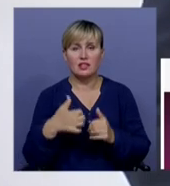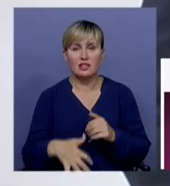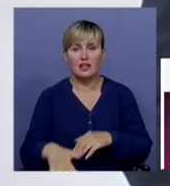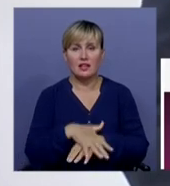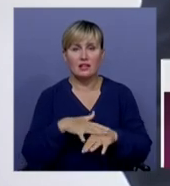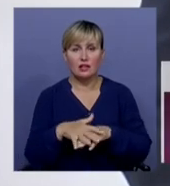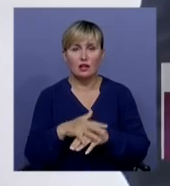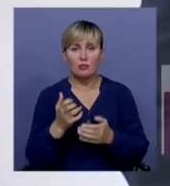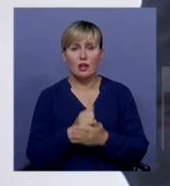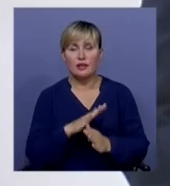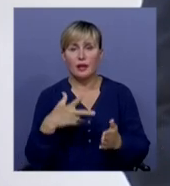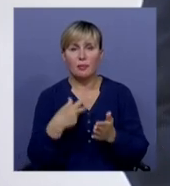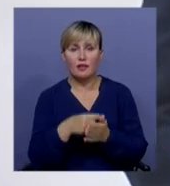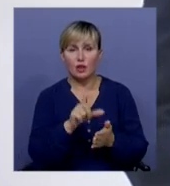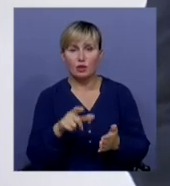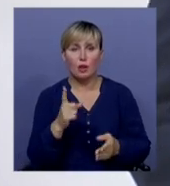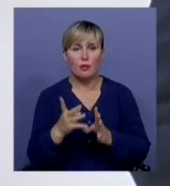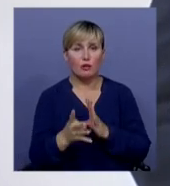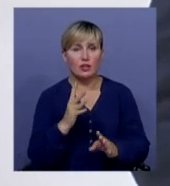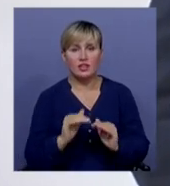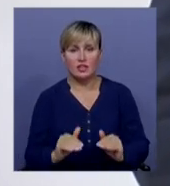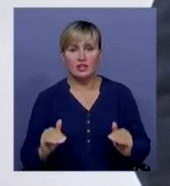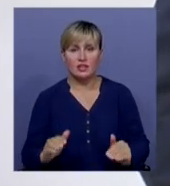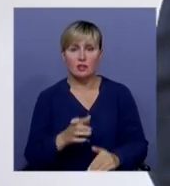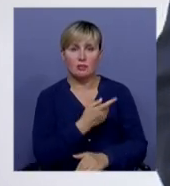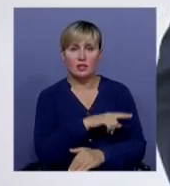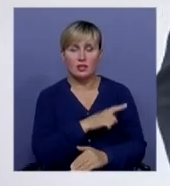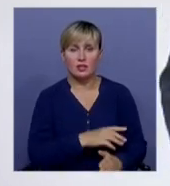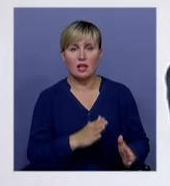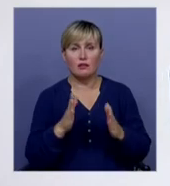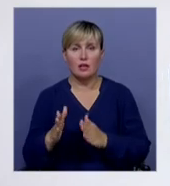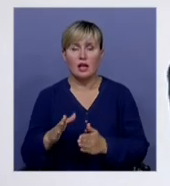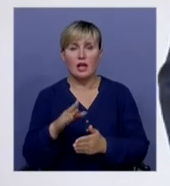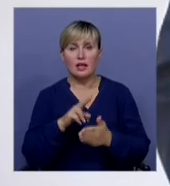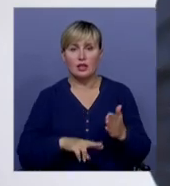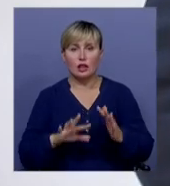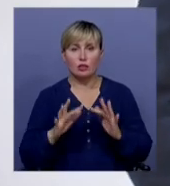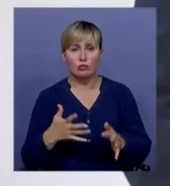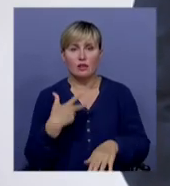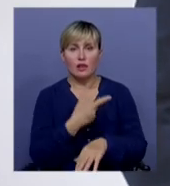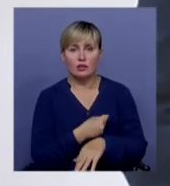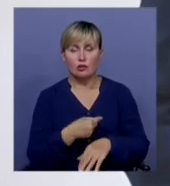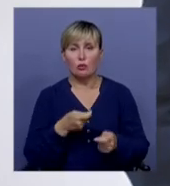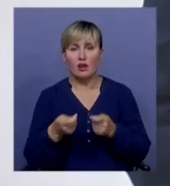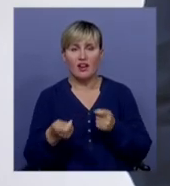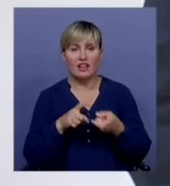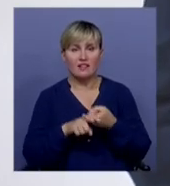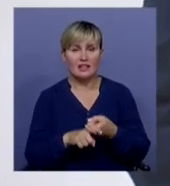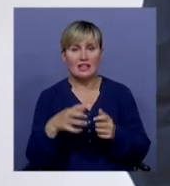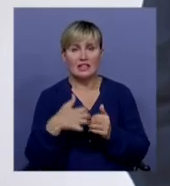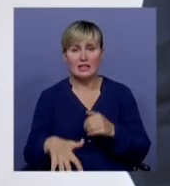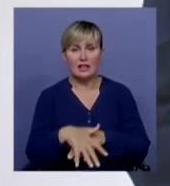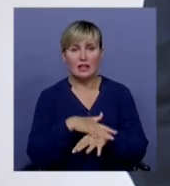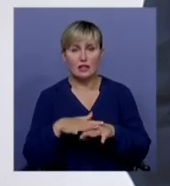с охватом непривитых лиц и в первую очередь детей с медицинскими отводами. Регистрация случаев вакциноуправляемых инфекций среди